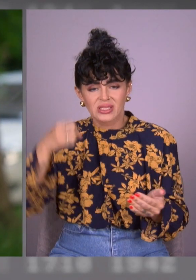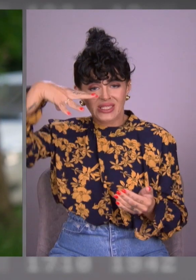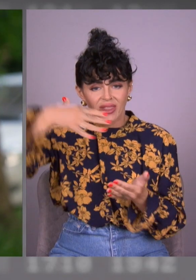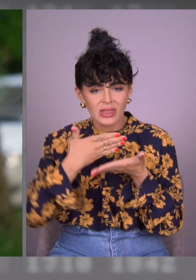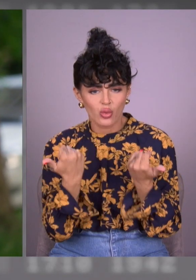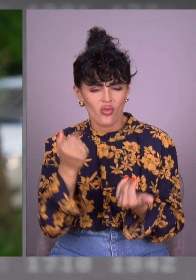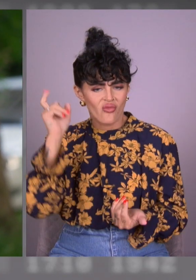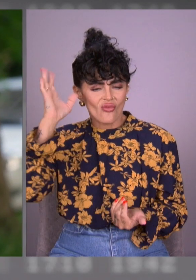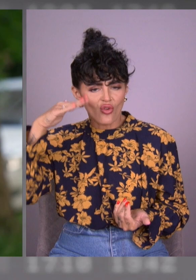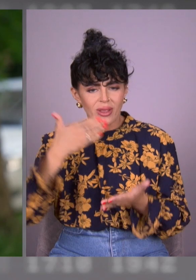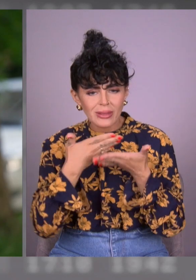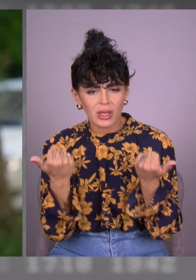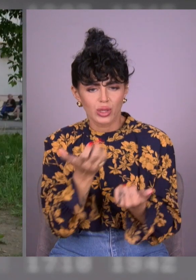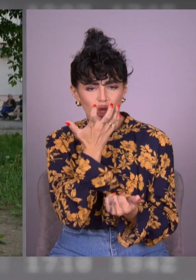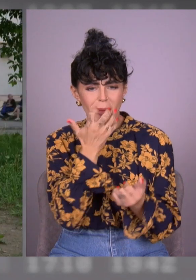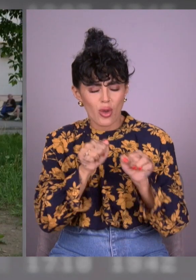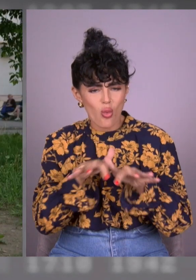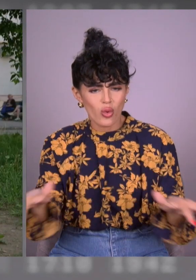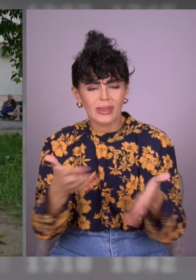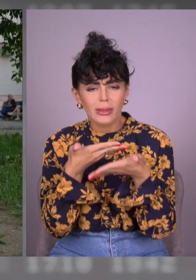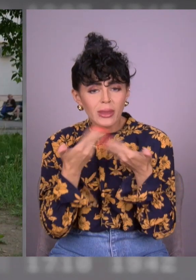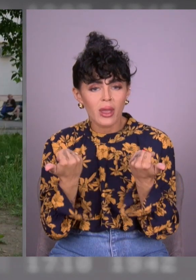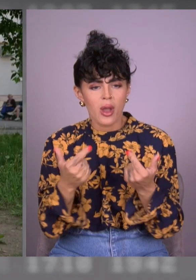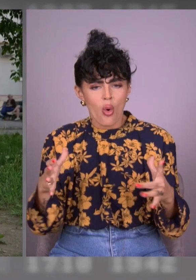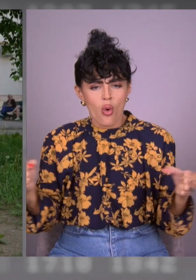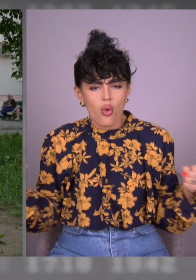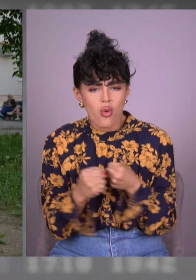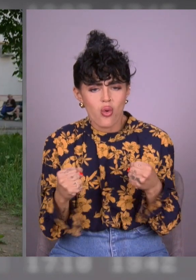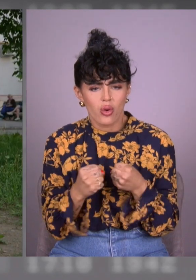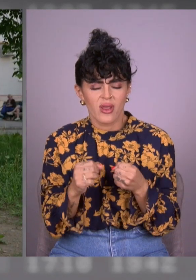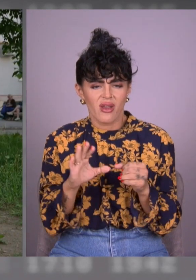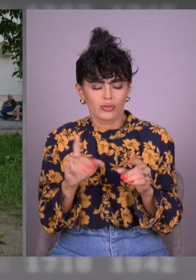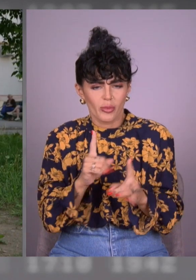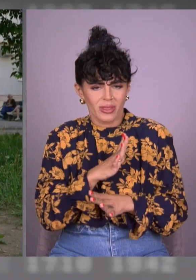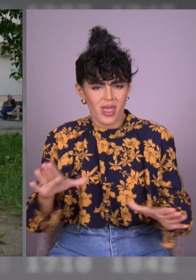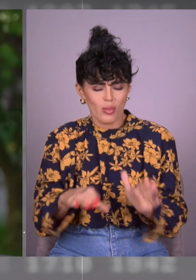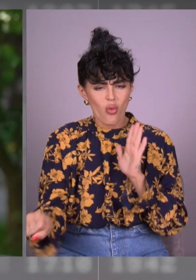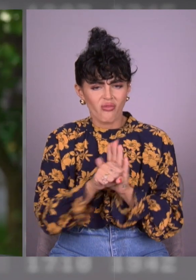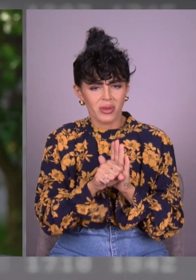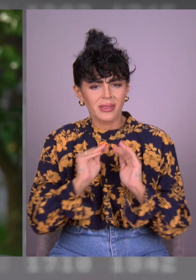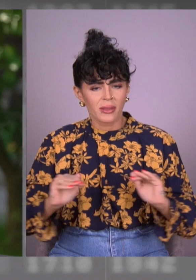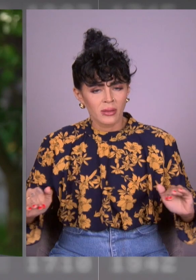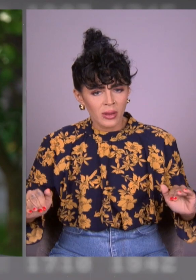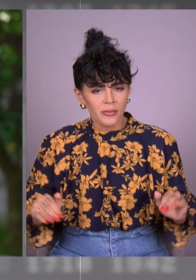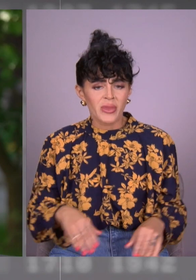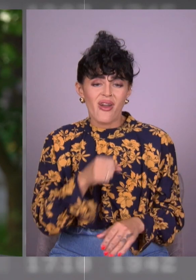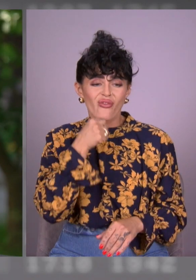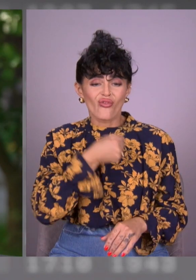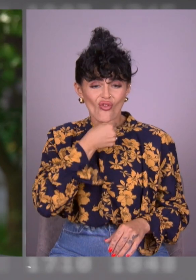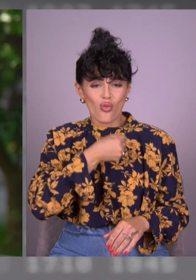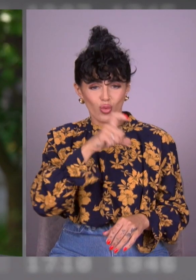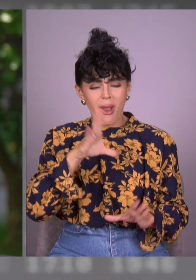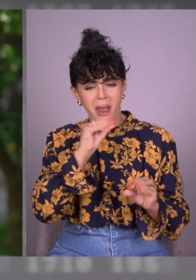немає, води немає, опалення немає, і холод може просто вбити дітей. Можливо, дорослі витримають